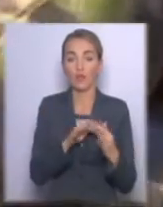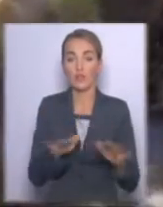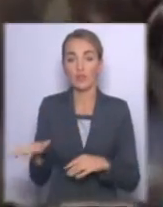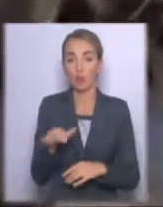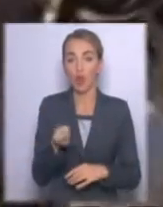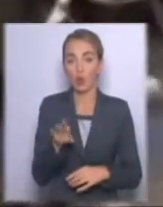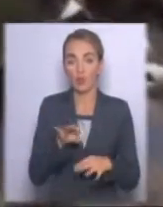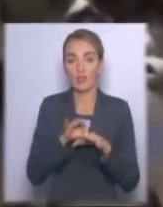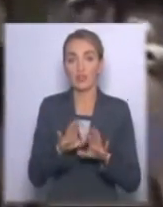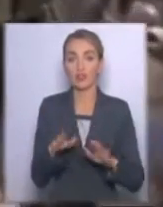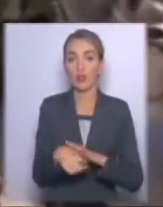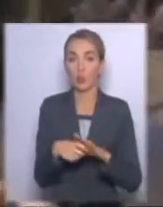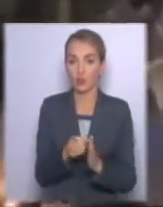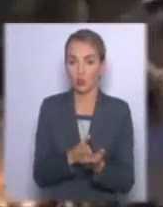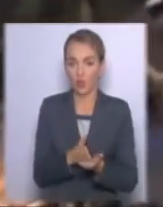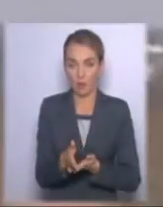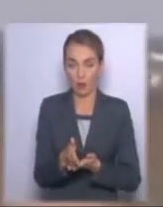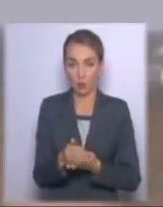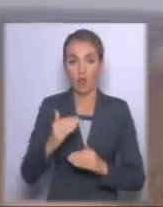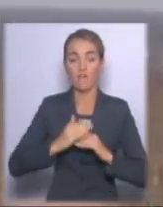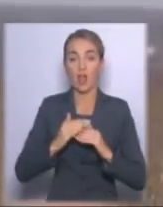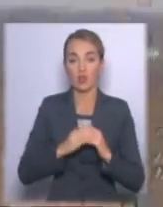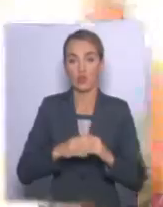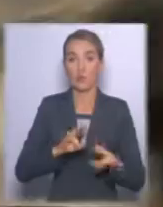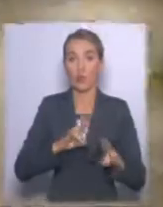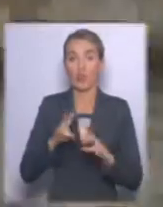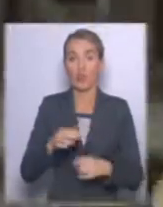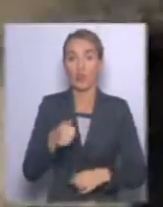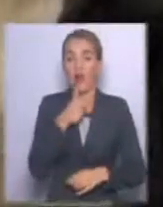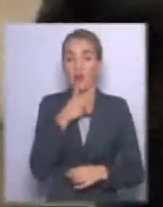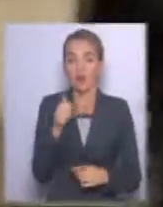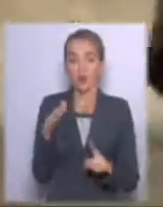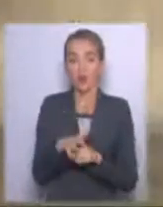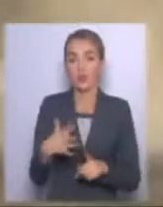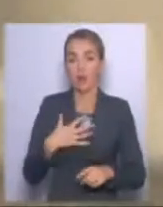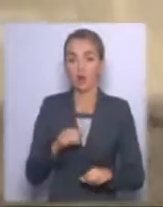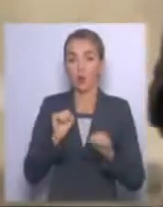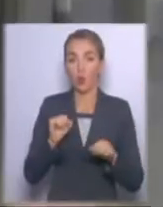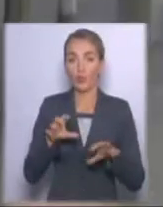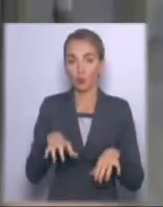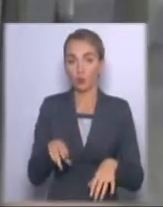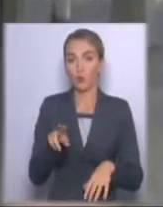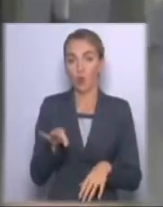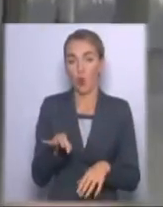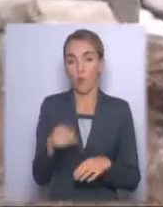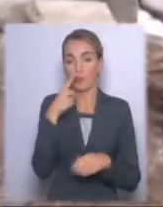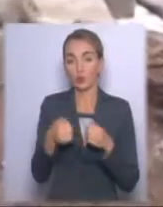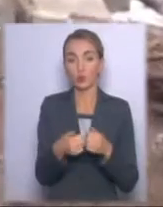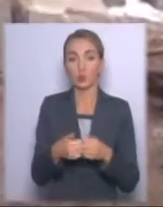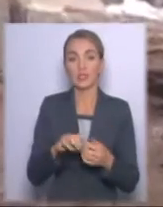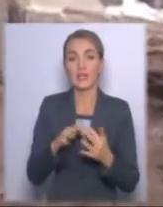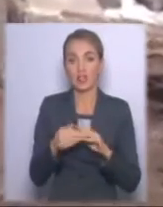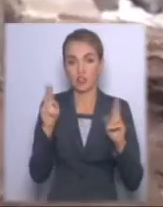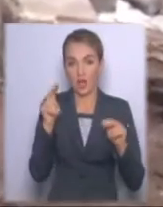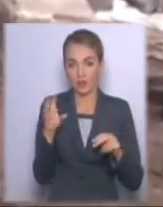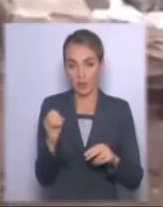АТО велися лише на Донецькому напрямку. Ввечері противник намагався атакувати наш опорний пункт поблизу селища Зайцеве, що на північ від